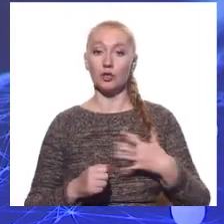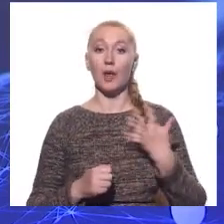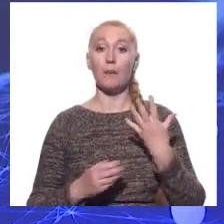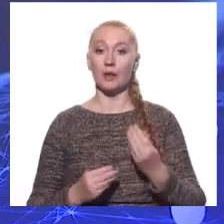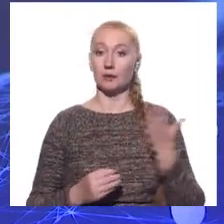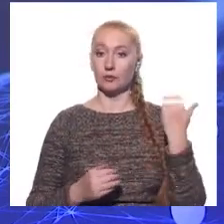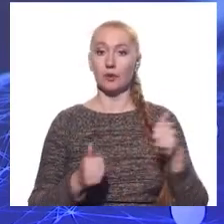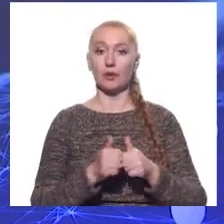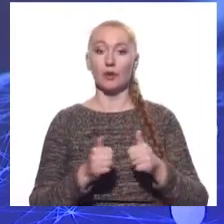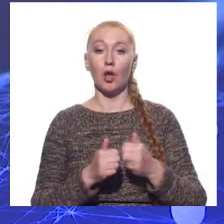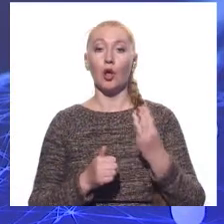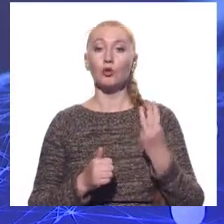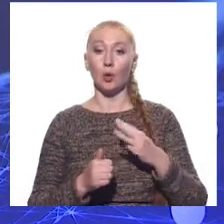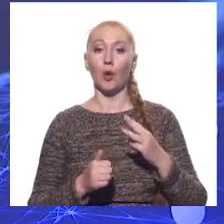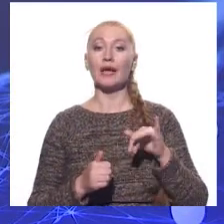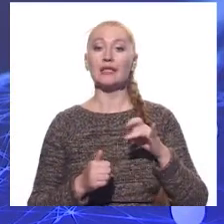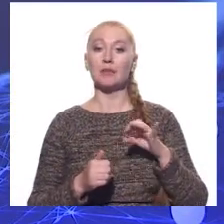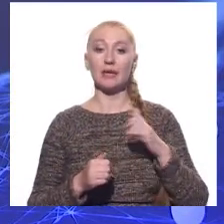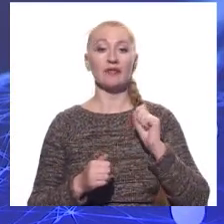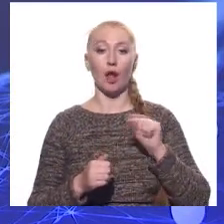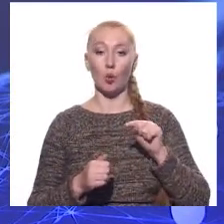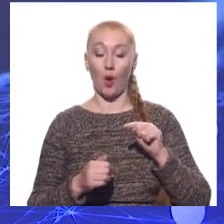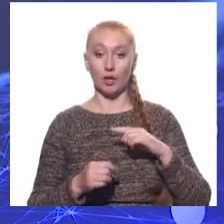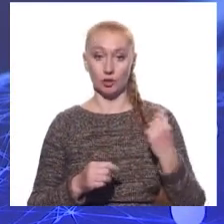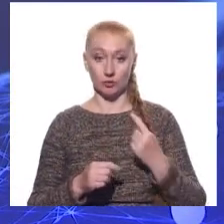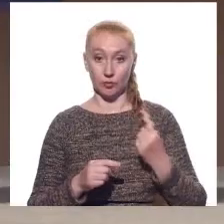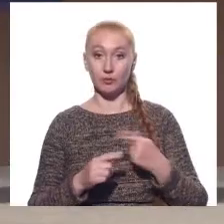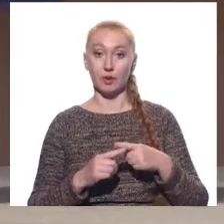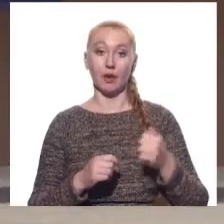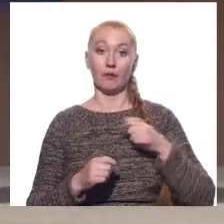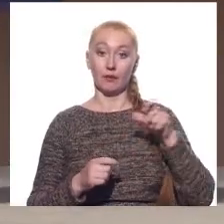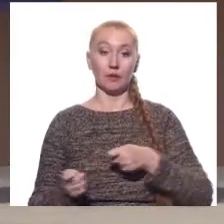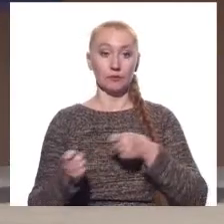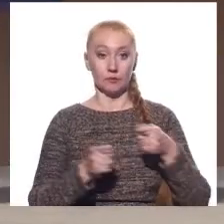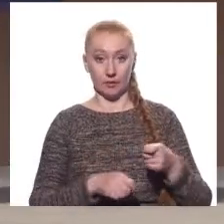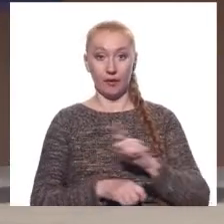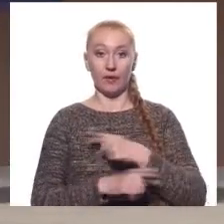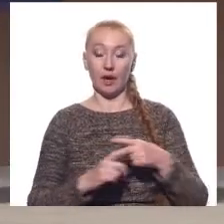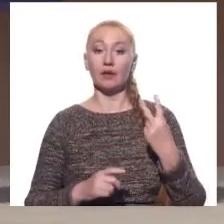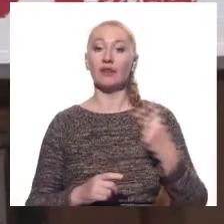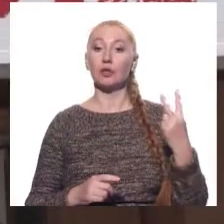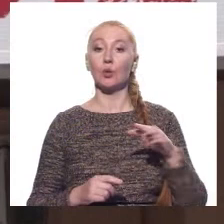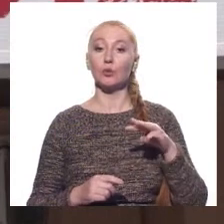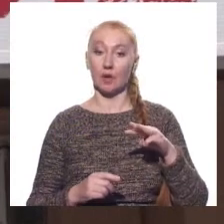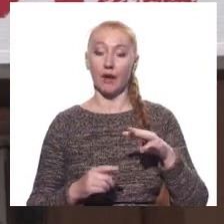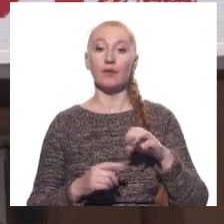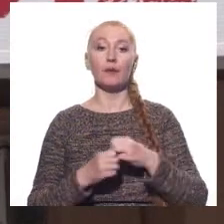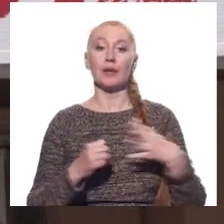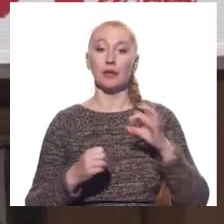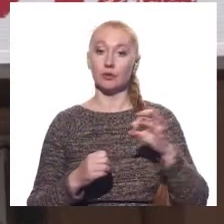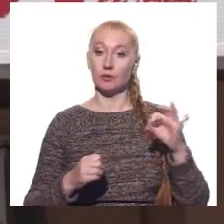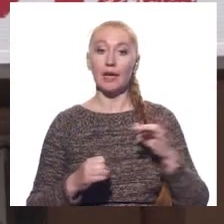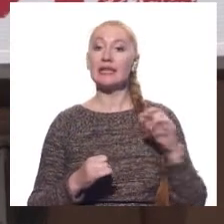5 днів тому біля Трьохізбенки на Луганщині. Бійців доставили у лікарню 22 травня о 15 годині